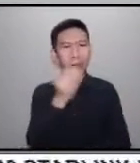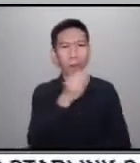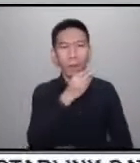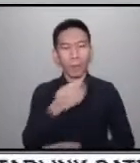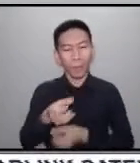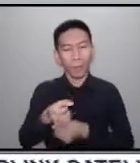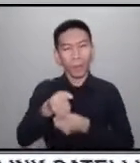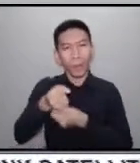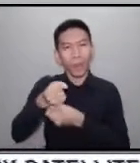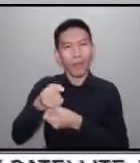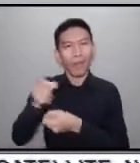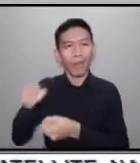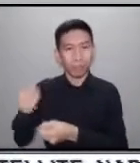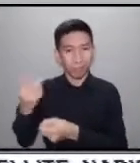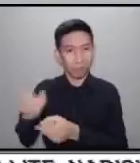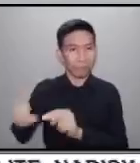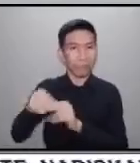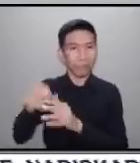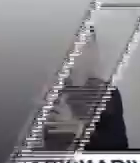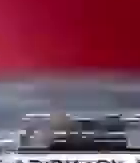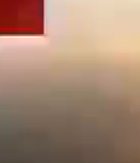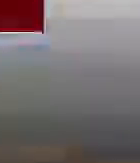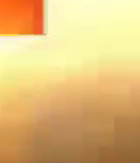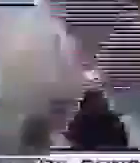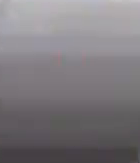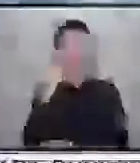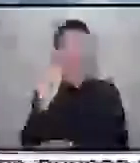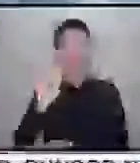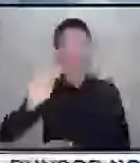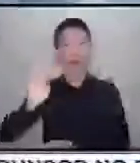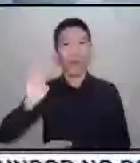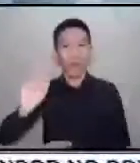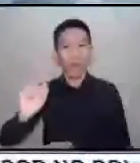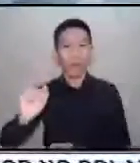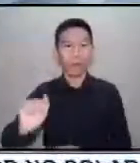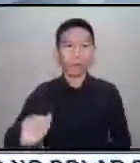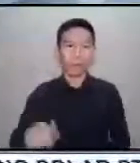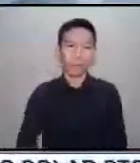Si Luisa Erispelay. Rise and shine, Luisa.